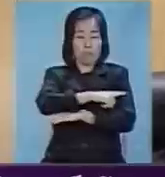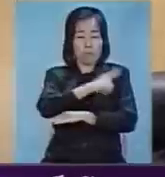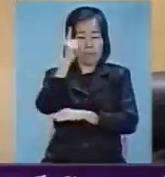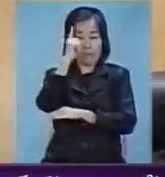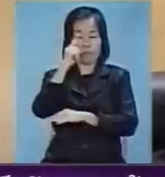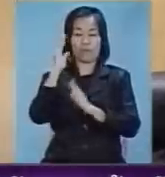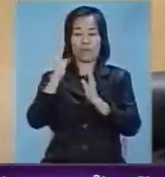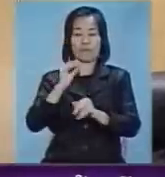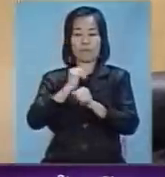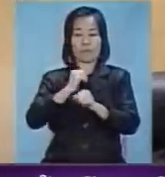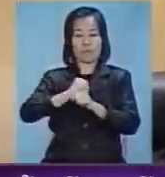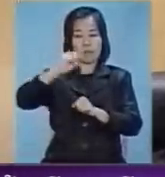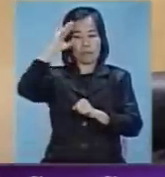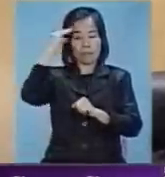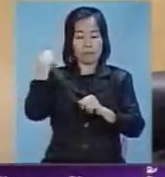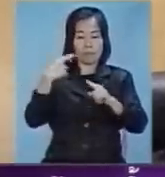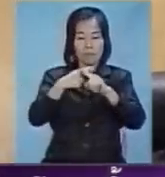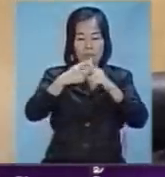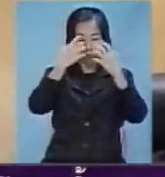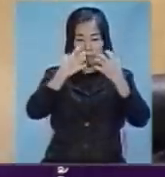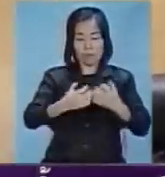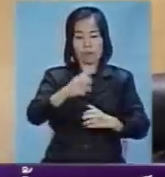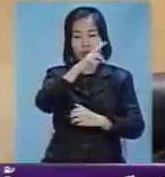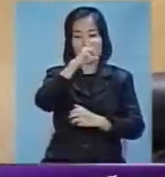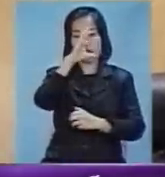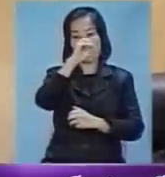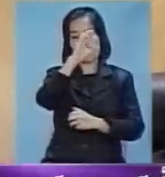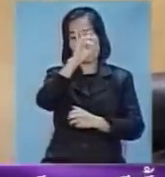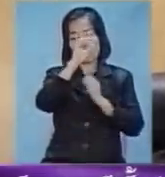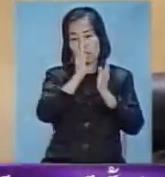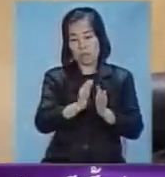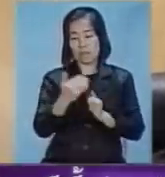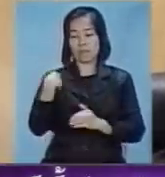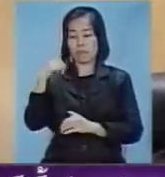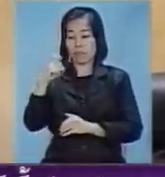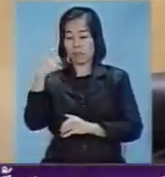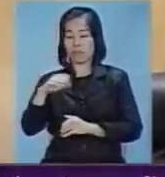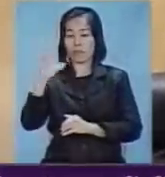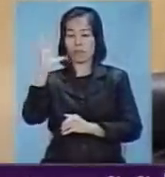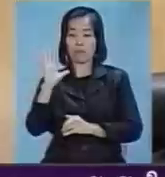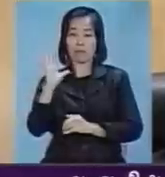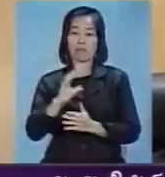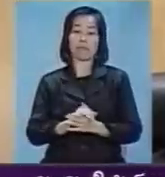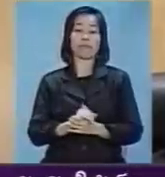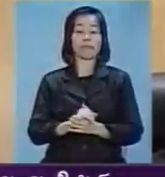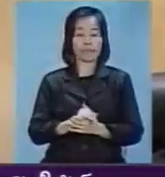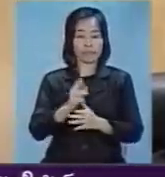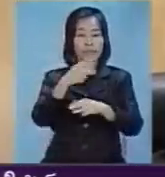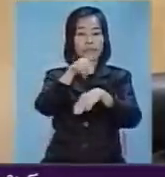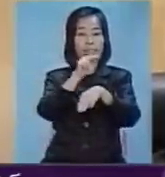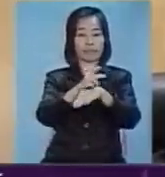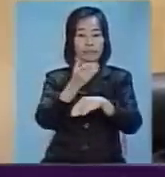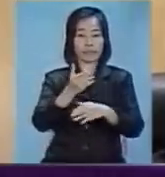เจ้านาที่ของเราบาทเจ็บ 358 คนเสียชีวตไป 5 คนท่ประทานคร